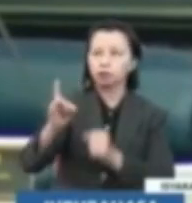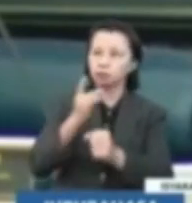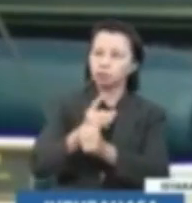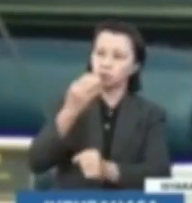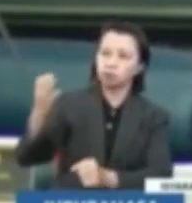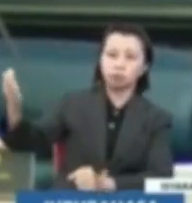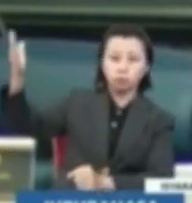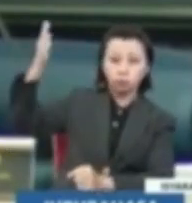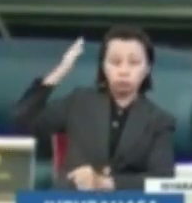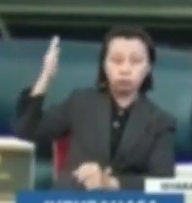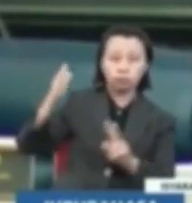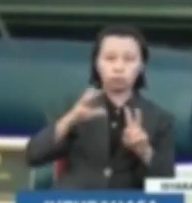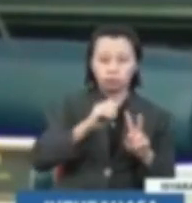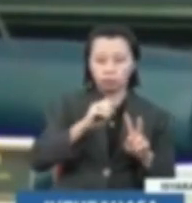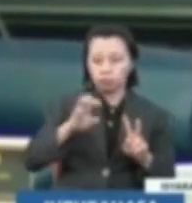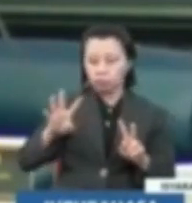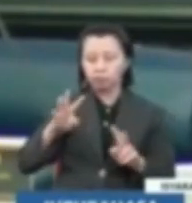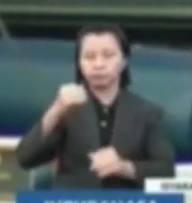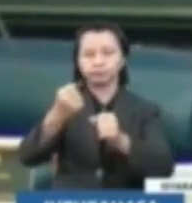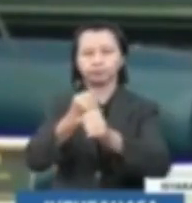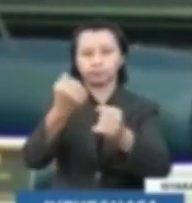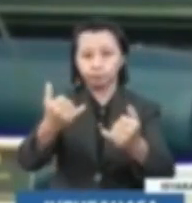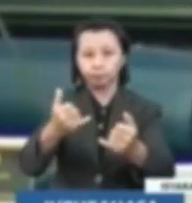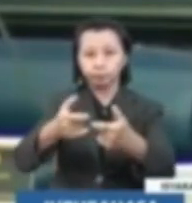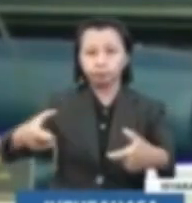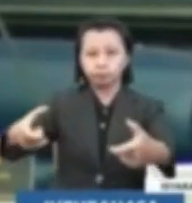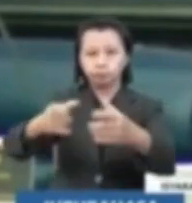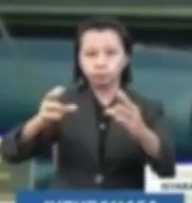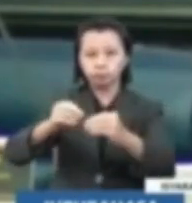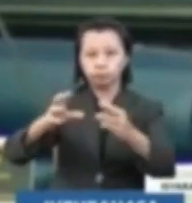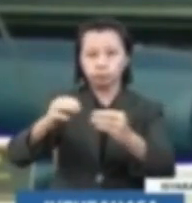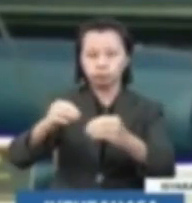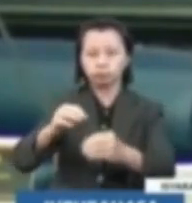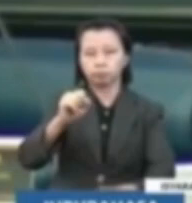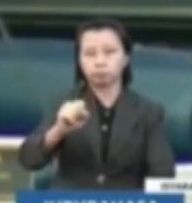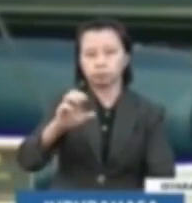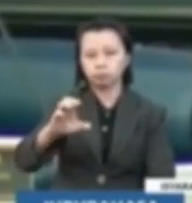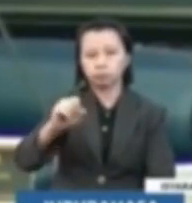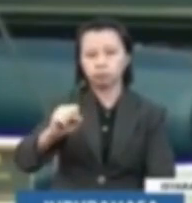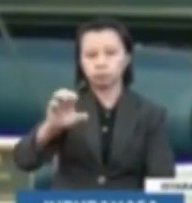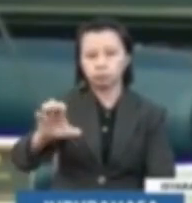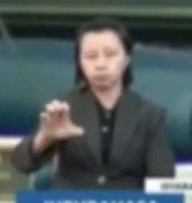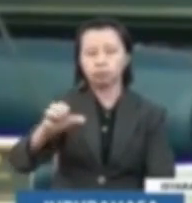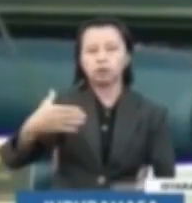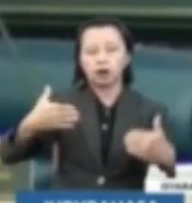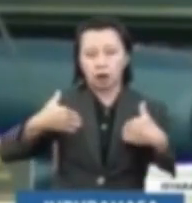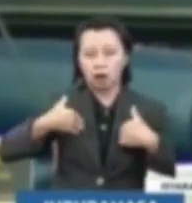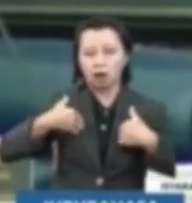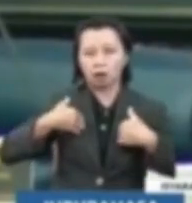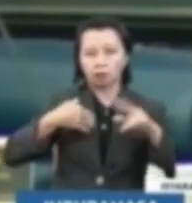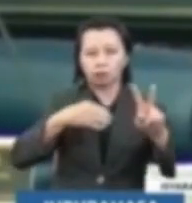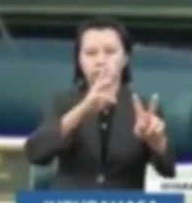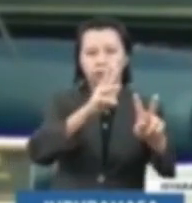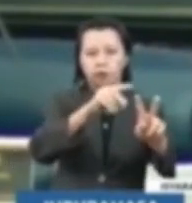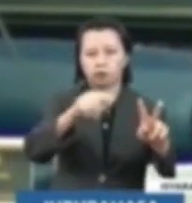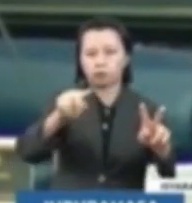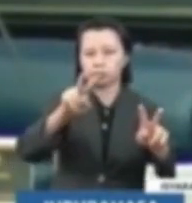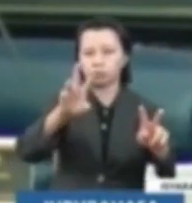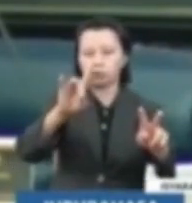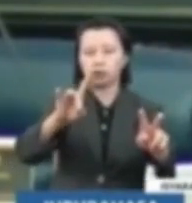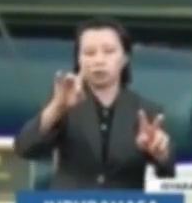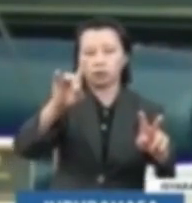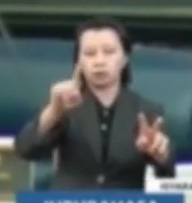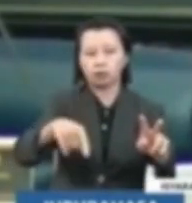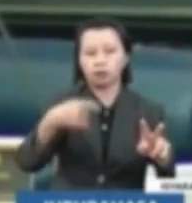sejak 2014. Pada tahun ini, persidangan SCXSE telah diadakan pada 26 hingga